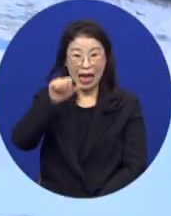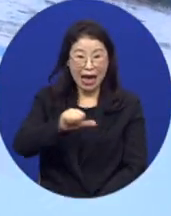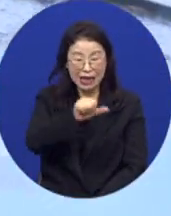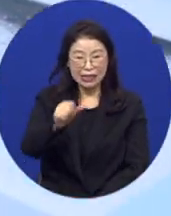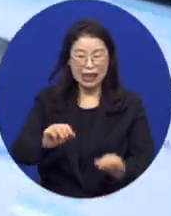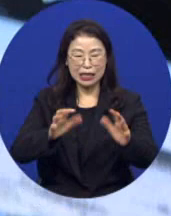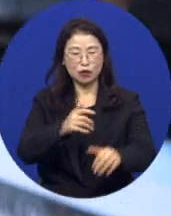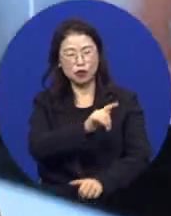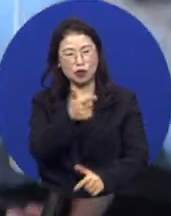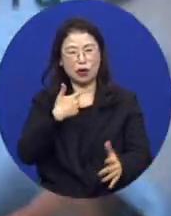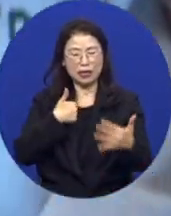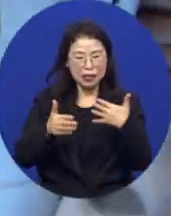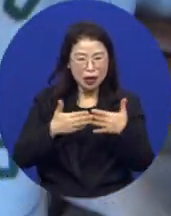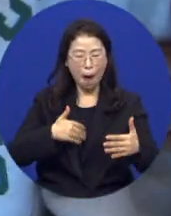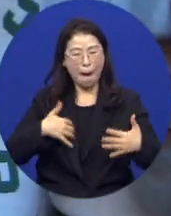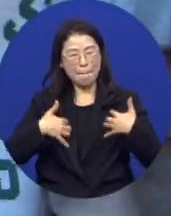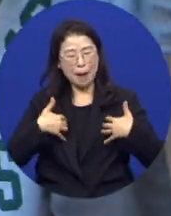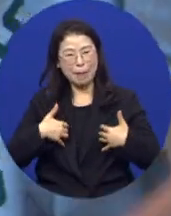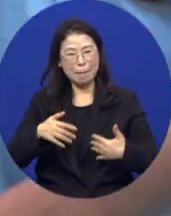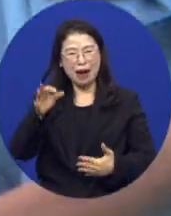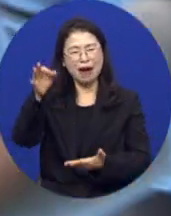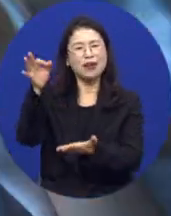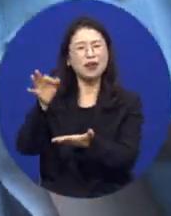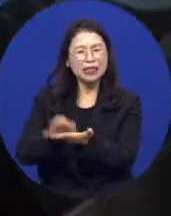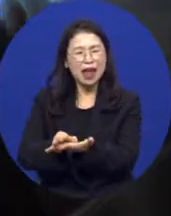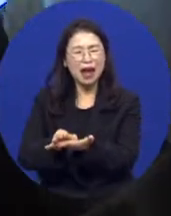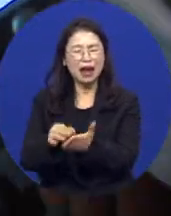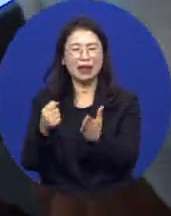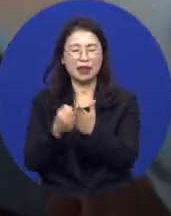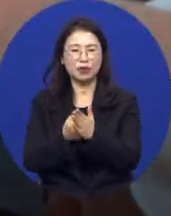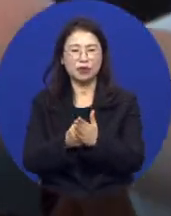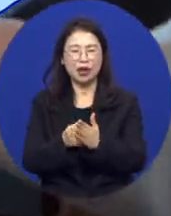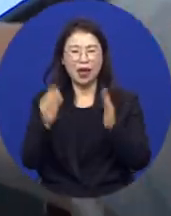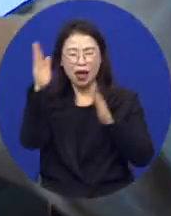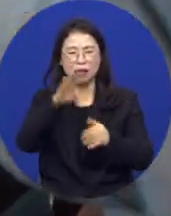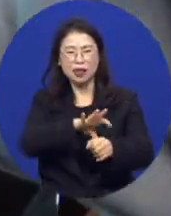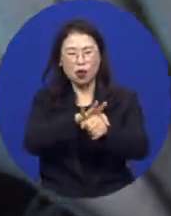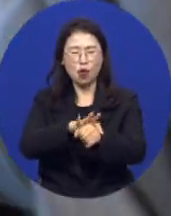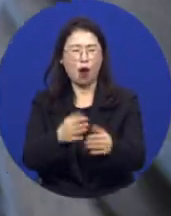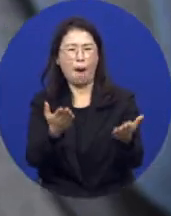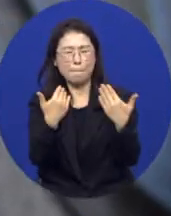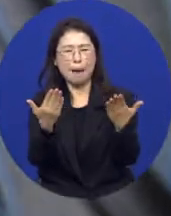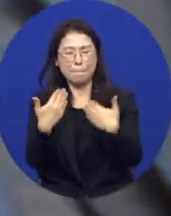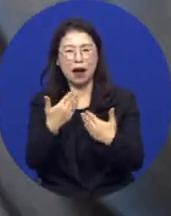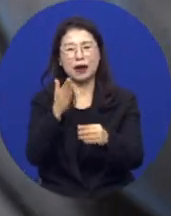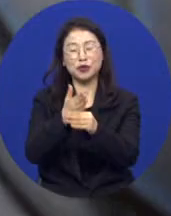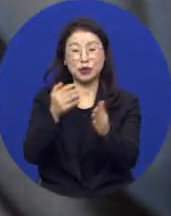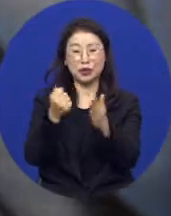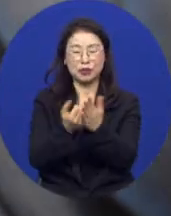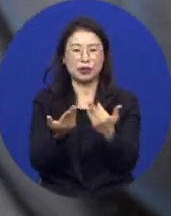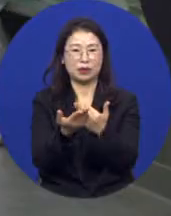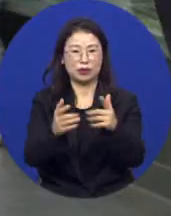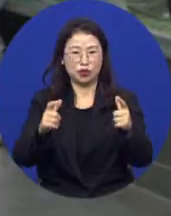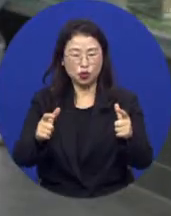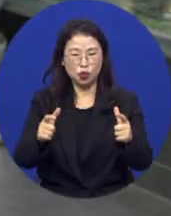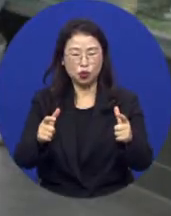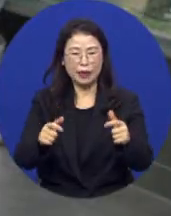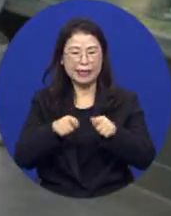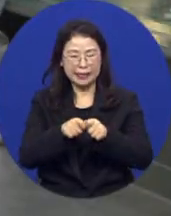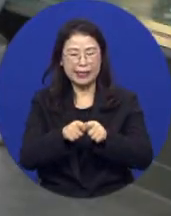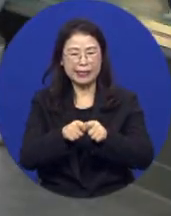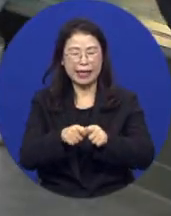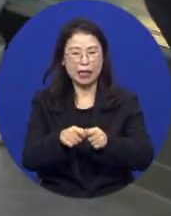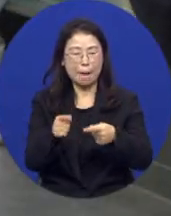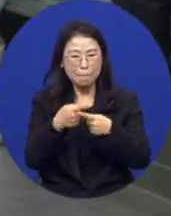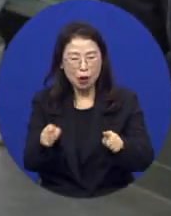국가들도 다양한 체험 활동과 가격 경쟁력을 내세우며 수학여행단 유치에 나서고 있어 제주 지역에 보다 정밀한